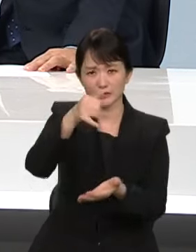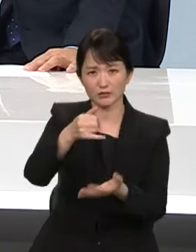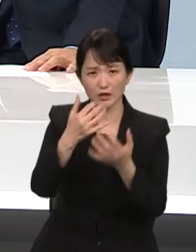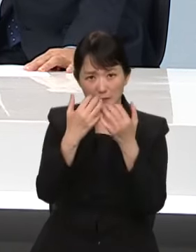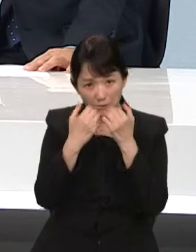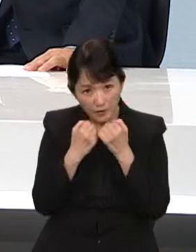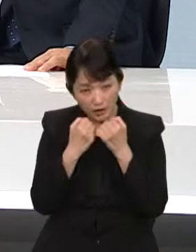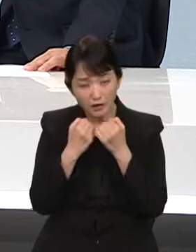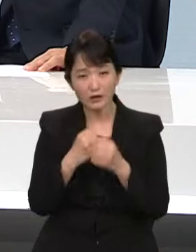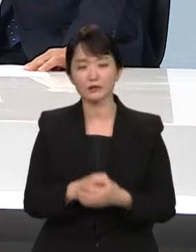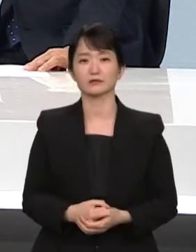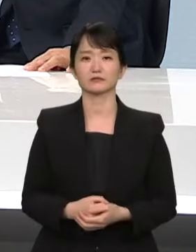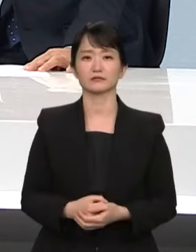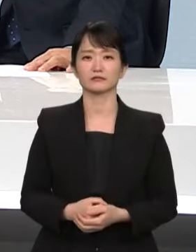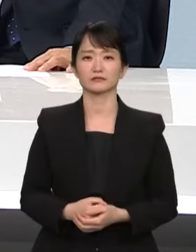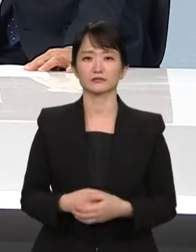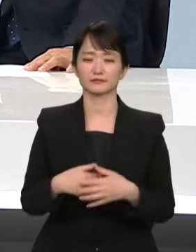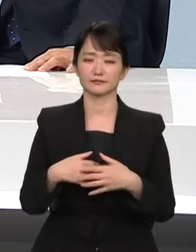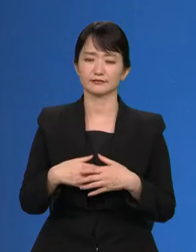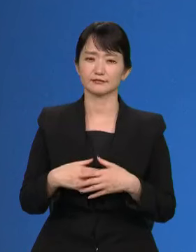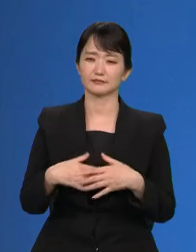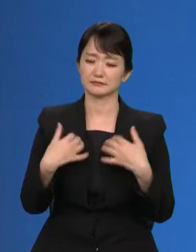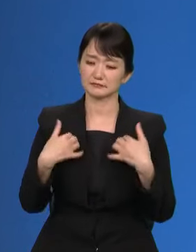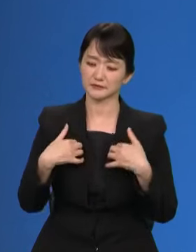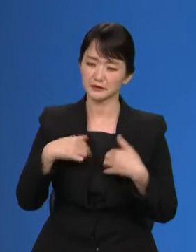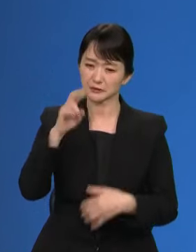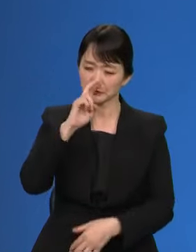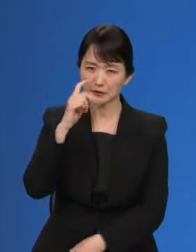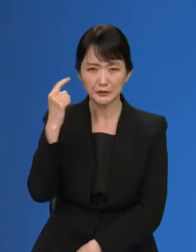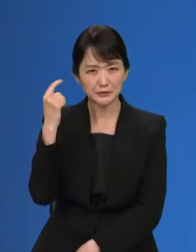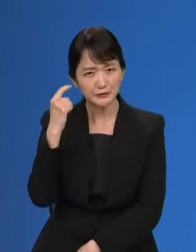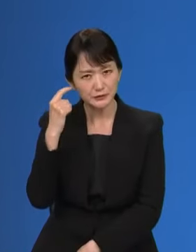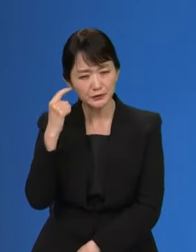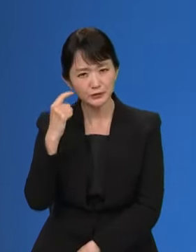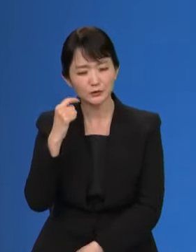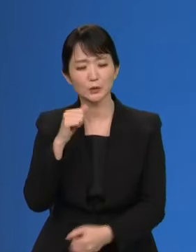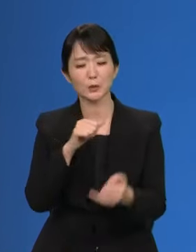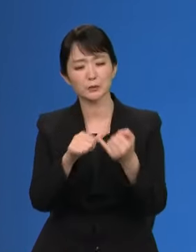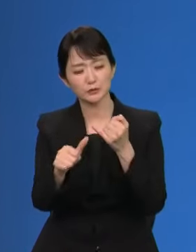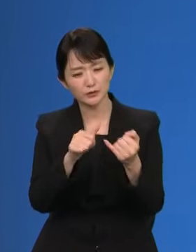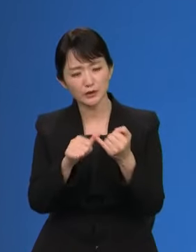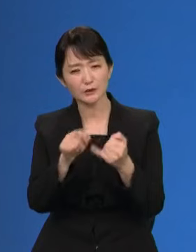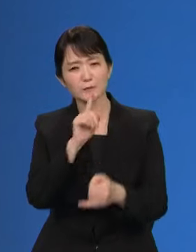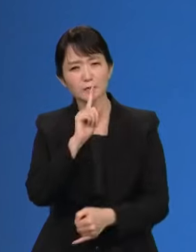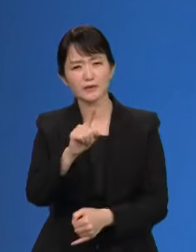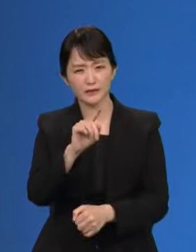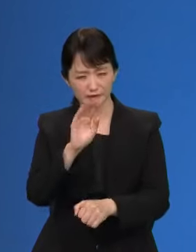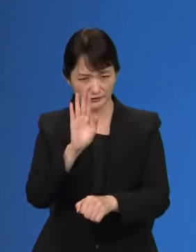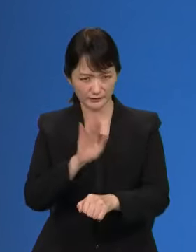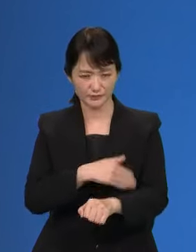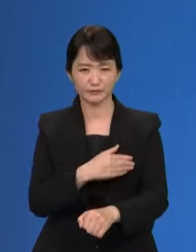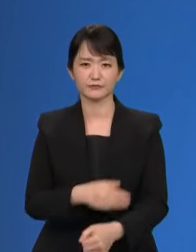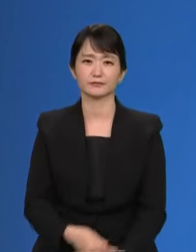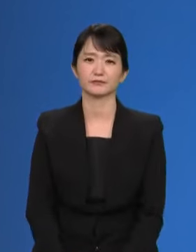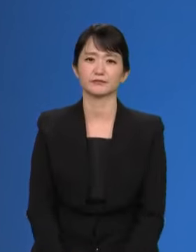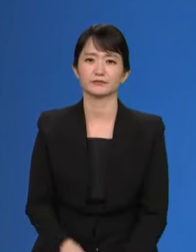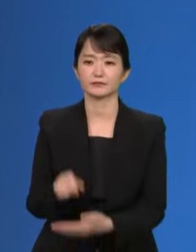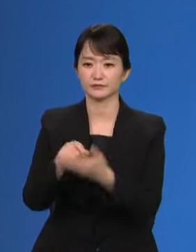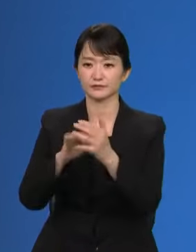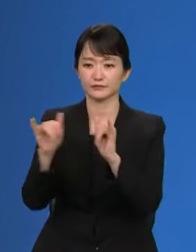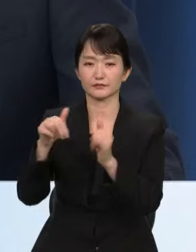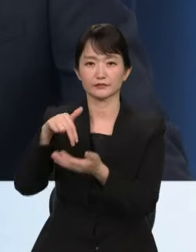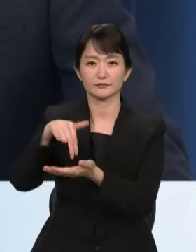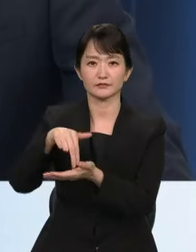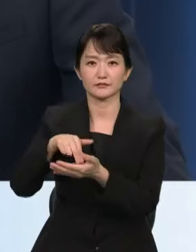저렇게 경쾌한 음악이 나오는 소소한 부부싸움으로 연출하는 것은 좀 논란이 있는 거 아니냐라는 지적이 나오는 겁니다. 뭐 기자들 사이에서도